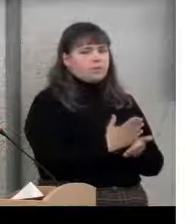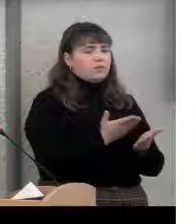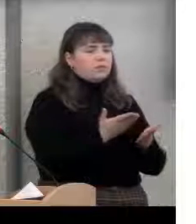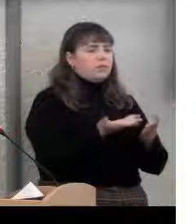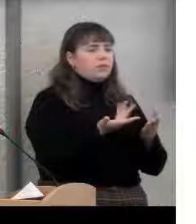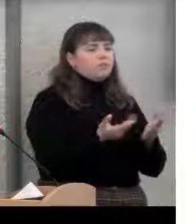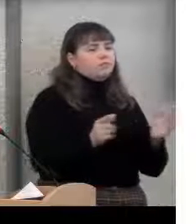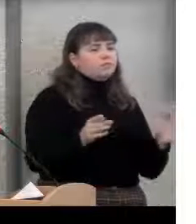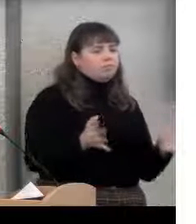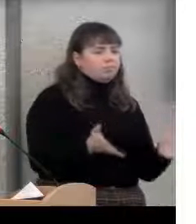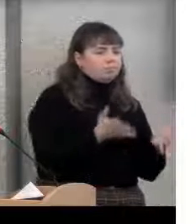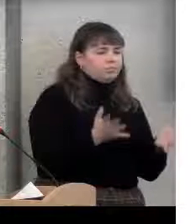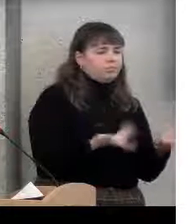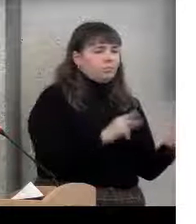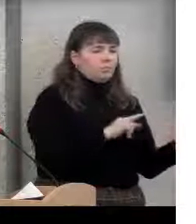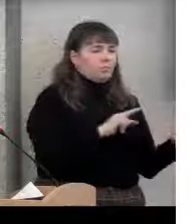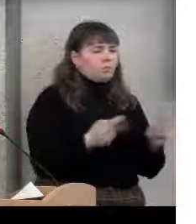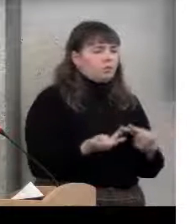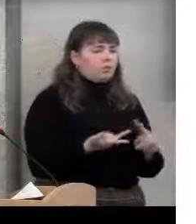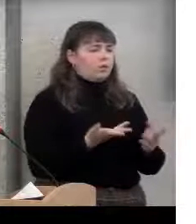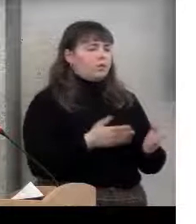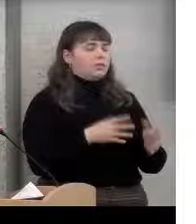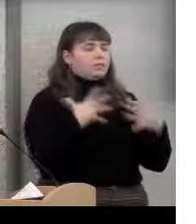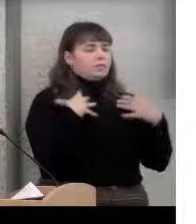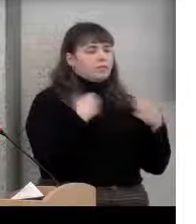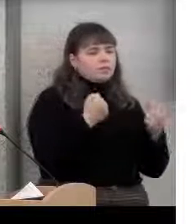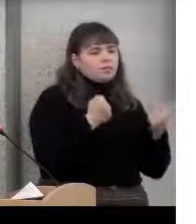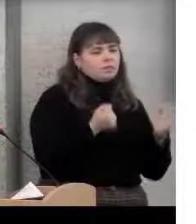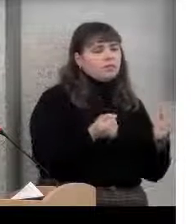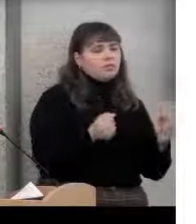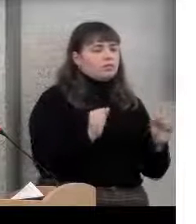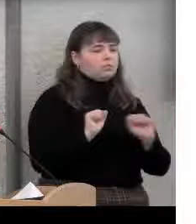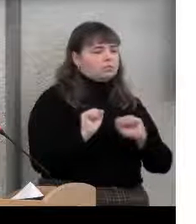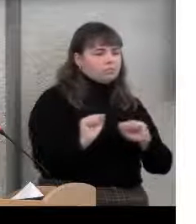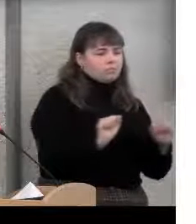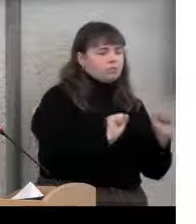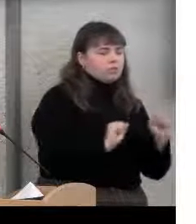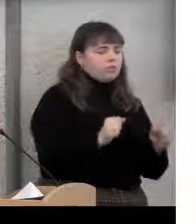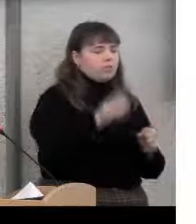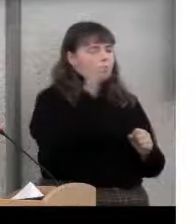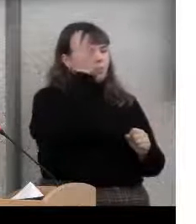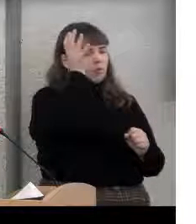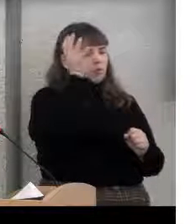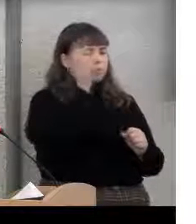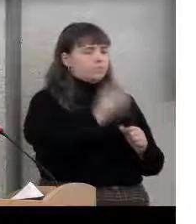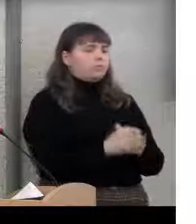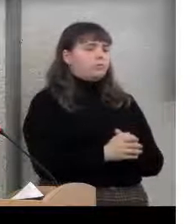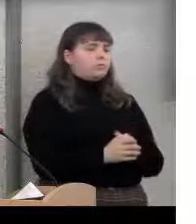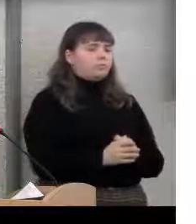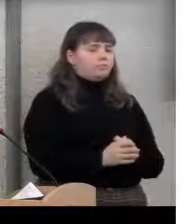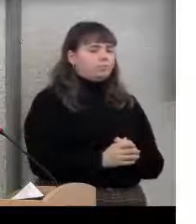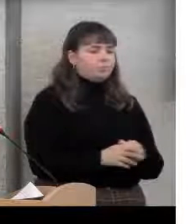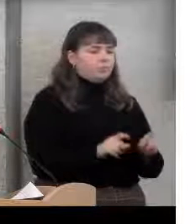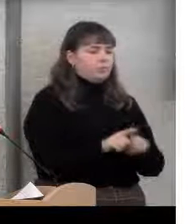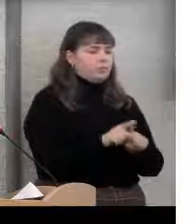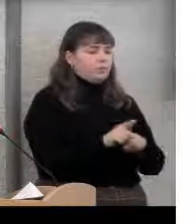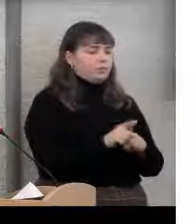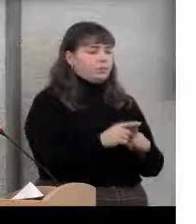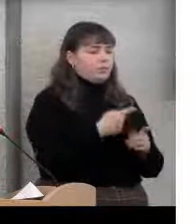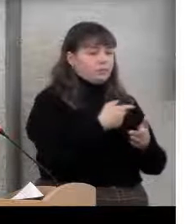sveikatos, gynybos, mokslo, informacinių technologijų sektoriuose. Taip pat startuoliai prisideda prie